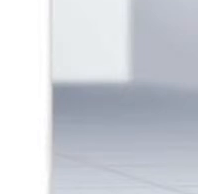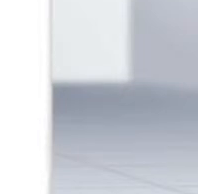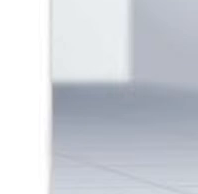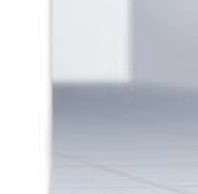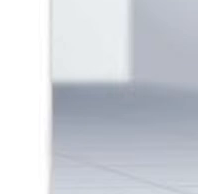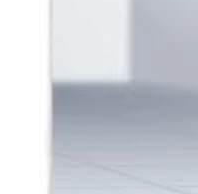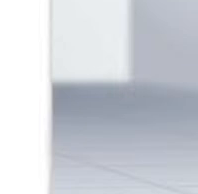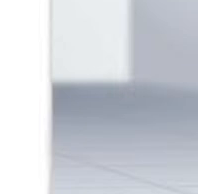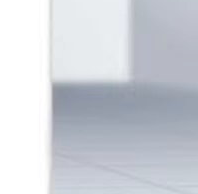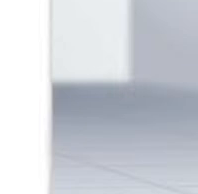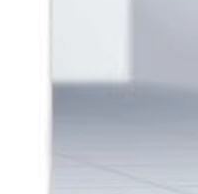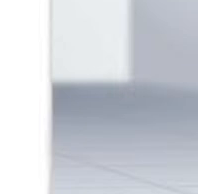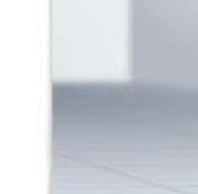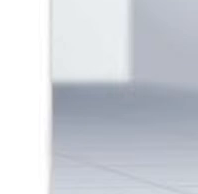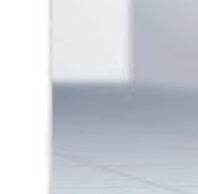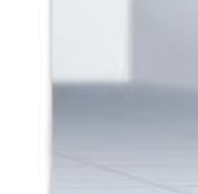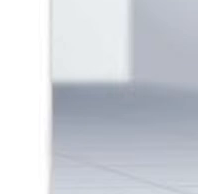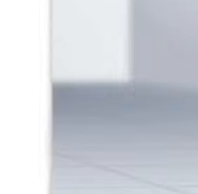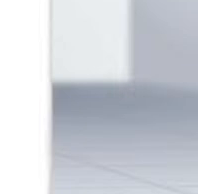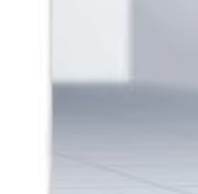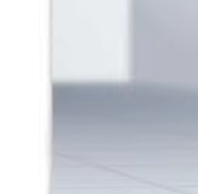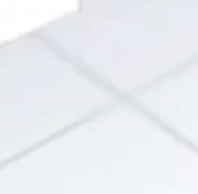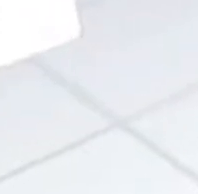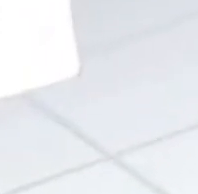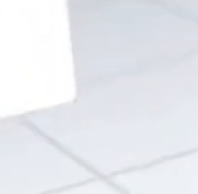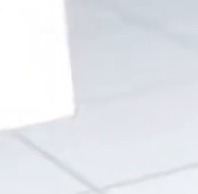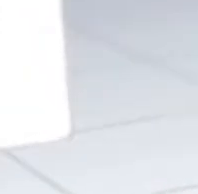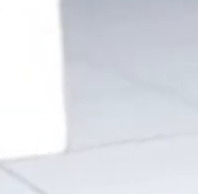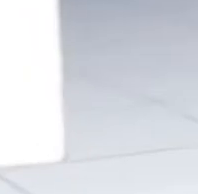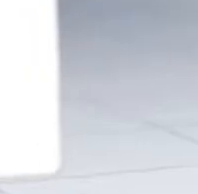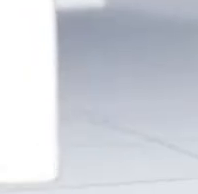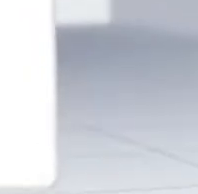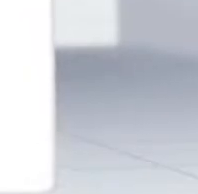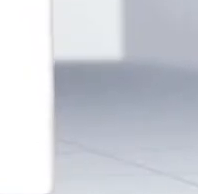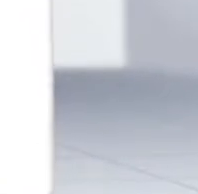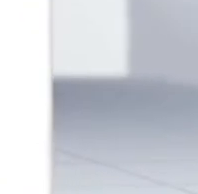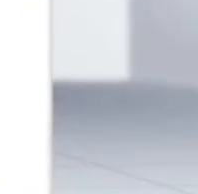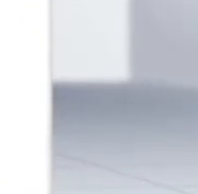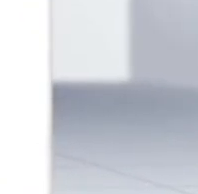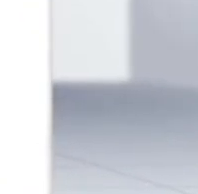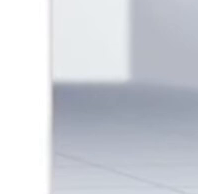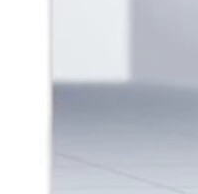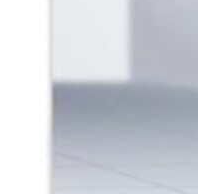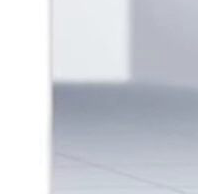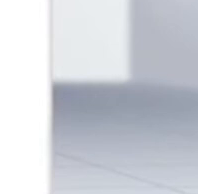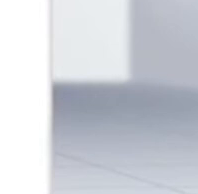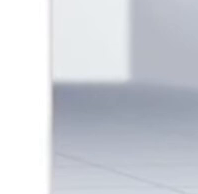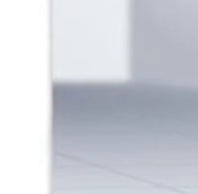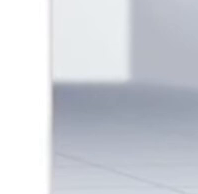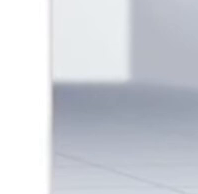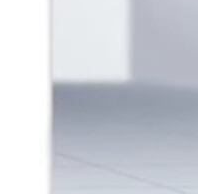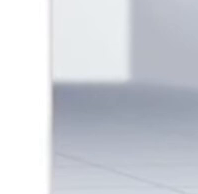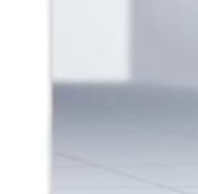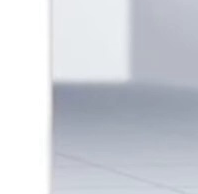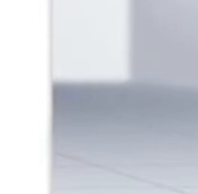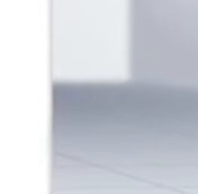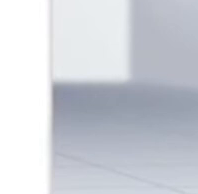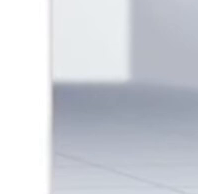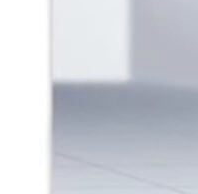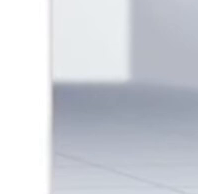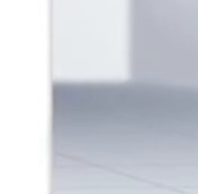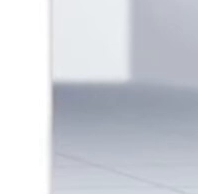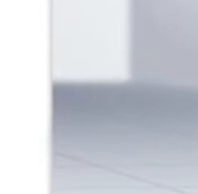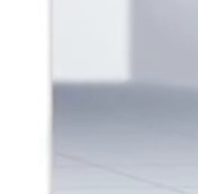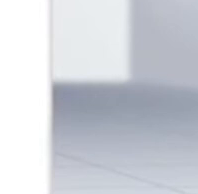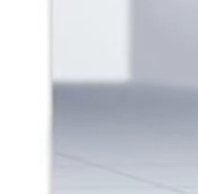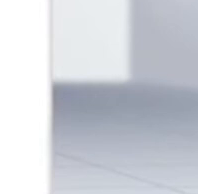sheria na mwongozo wa mashtaka mwaka 2019. Afisi yangu inatoa hakikisho kuzingatia sheria na kuheshimu